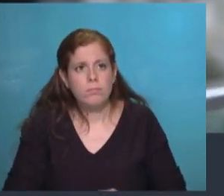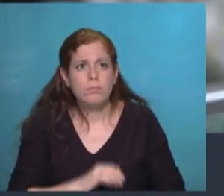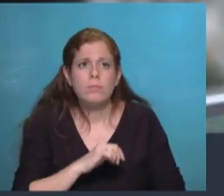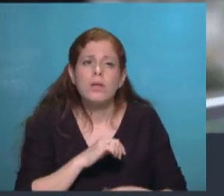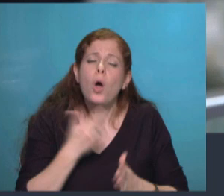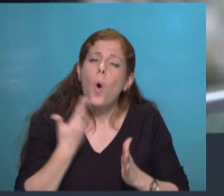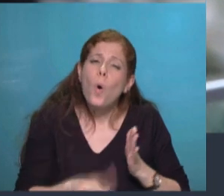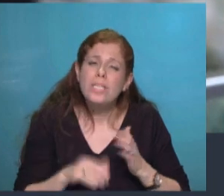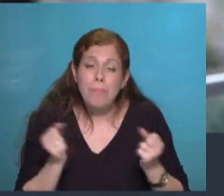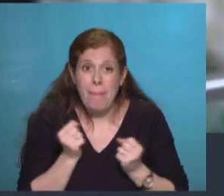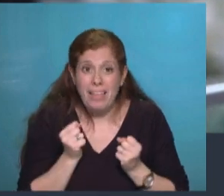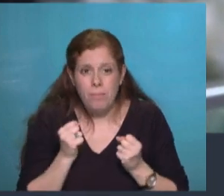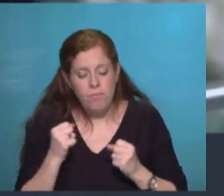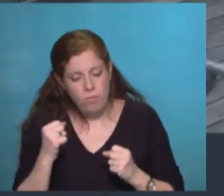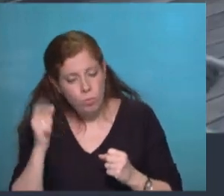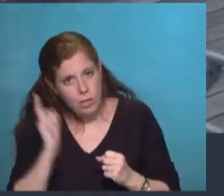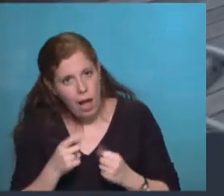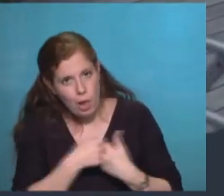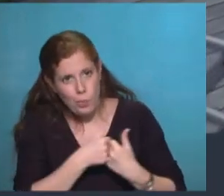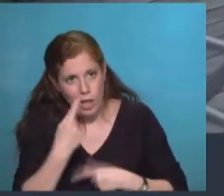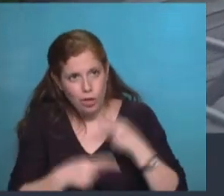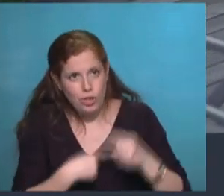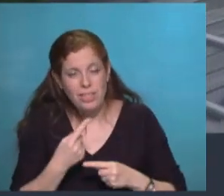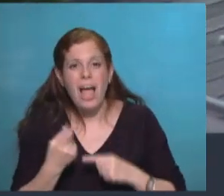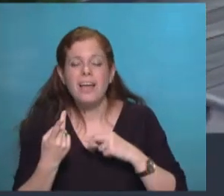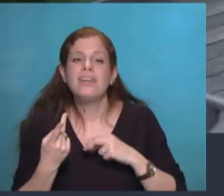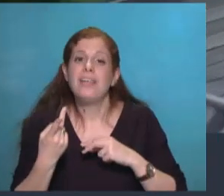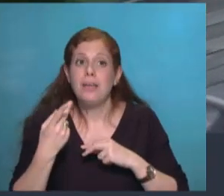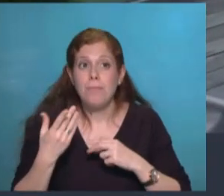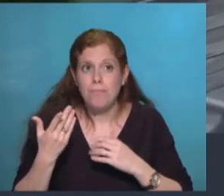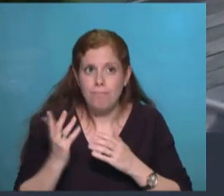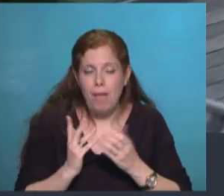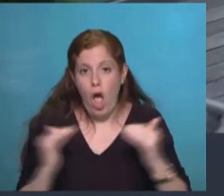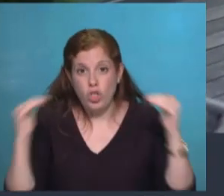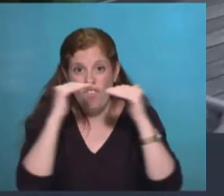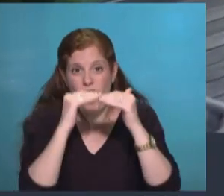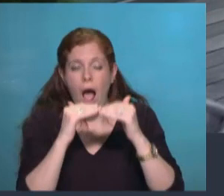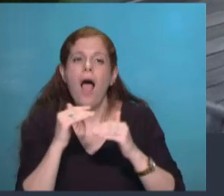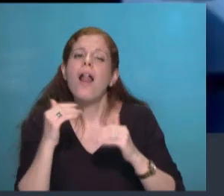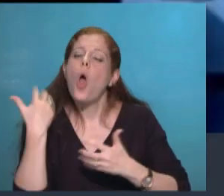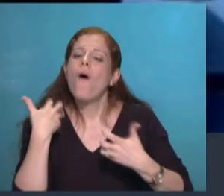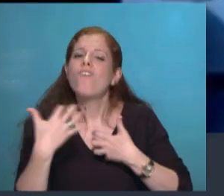וחרדות, לזרב גם צריך להתמודד השנה עם ההשוואה להופעה הקודמת שלו באירוויזיון